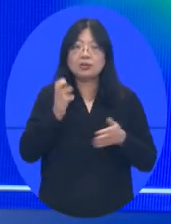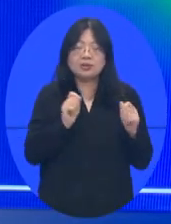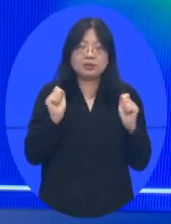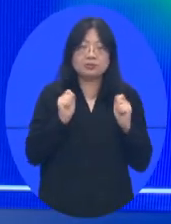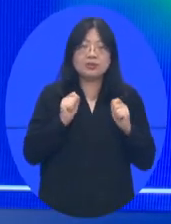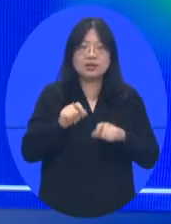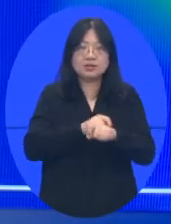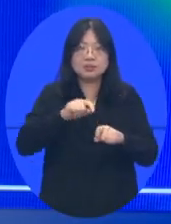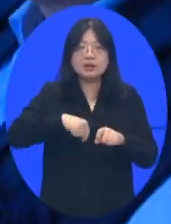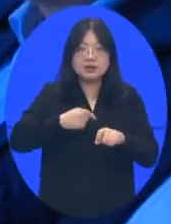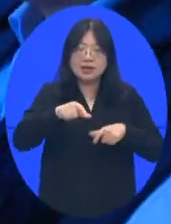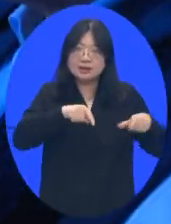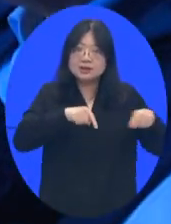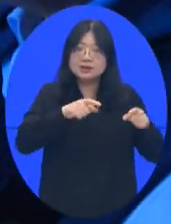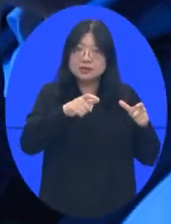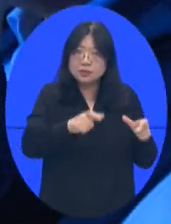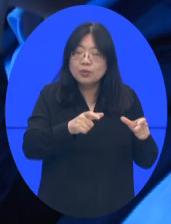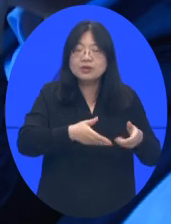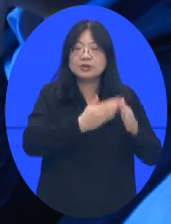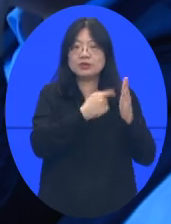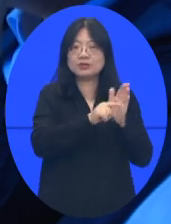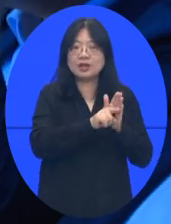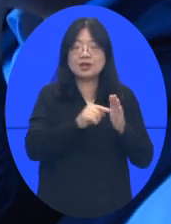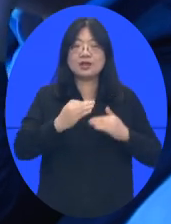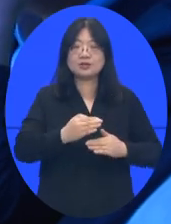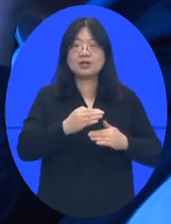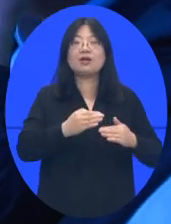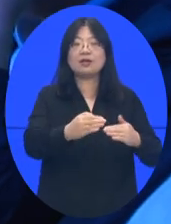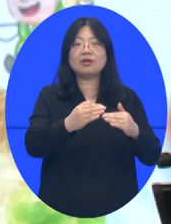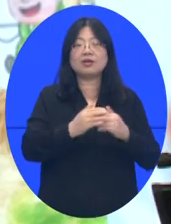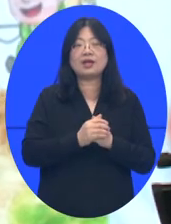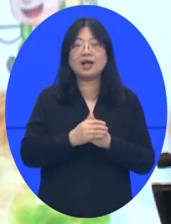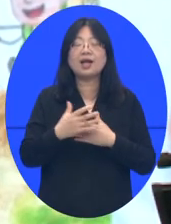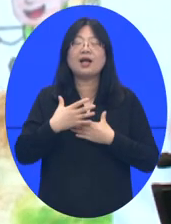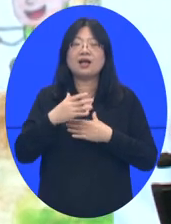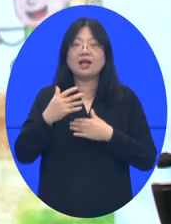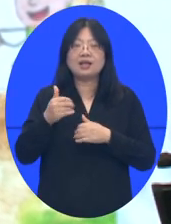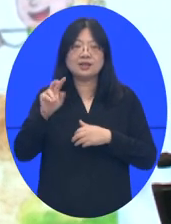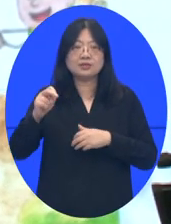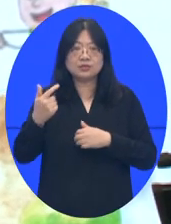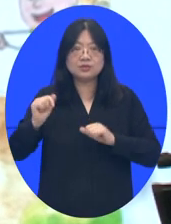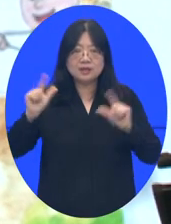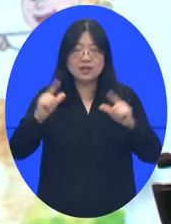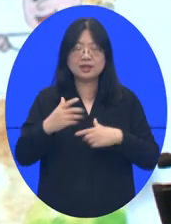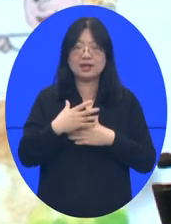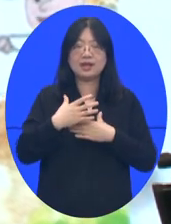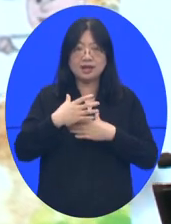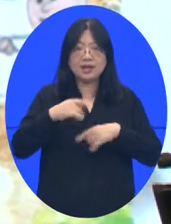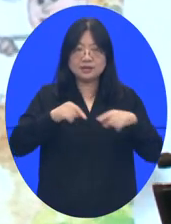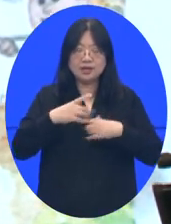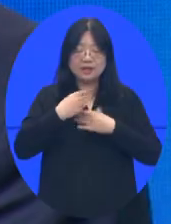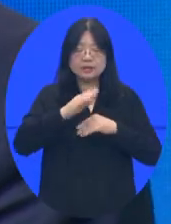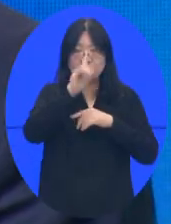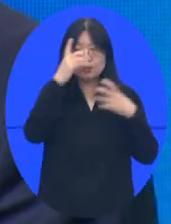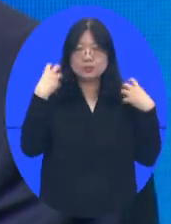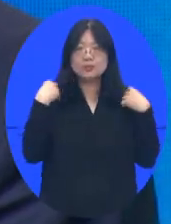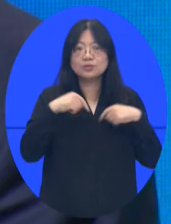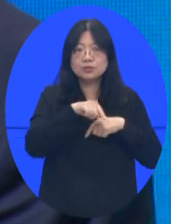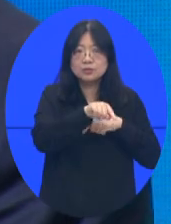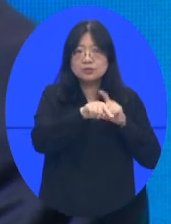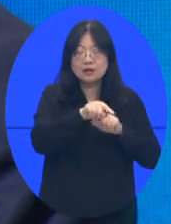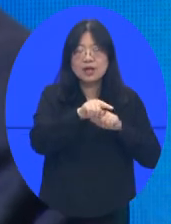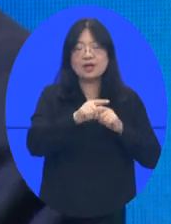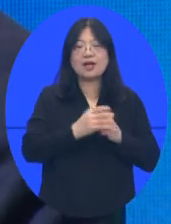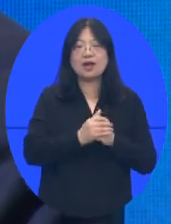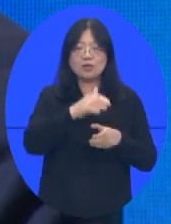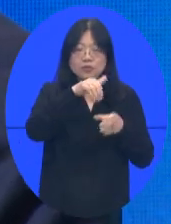경기북부 특별자치도 설치를 위한 첫 행정 절차로 26일 행정안전부에 경기북부 특별자치도 설치 및 주민투표 실시를